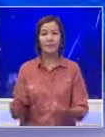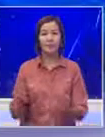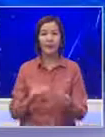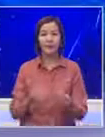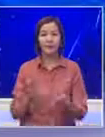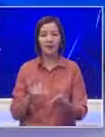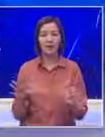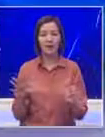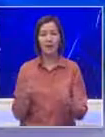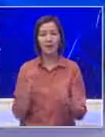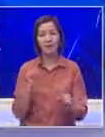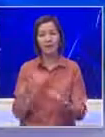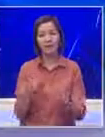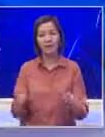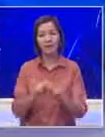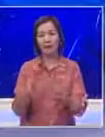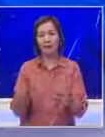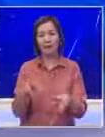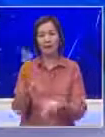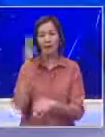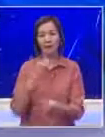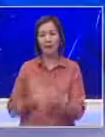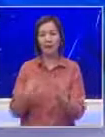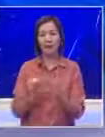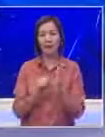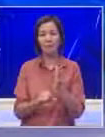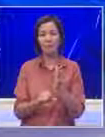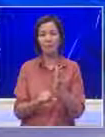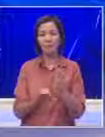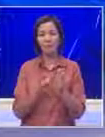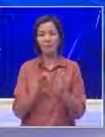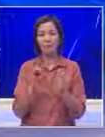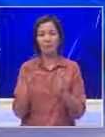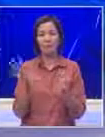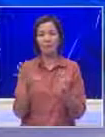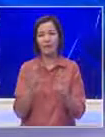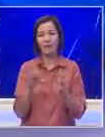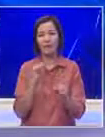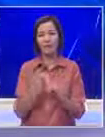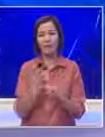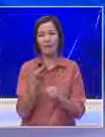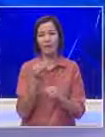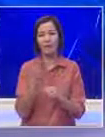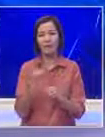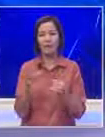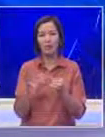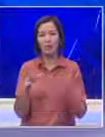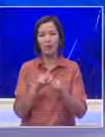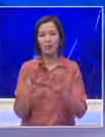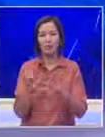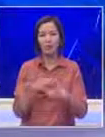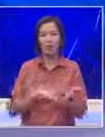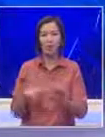Тағы бір қуат көзі пайда болды. Алматы облысында 60 мегаватт жаңа жел электр станциясы Шелек дәлізінде іске қосылды. Жобалық